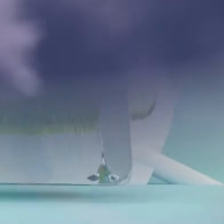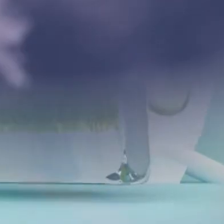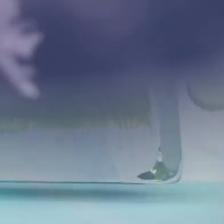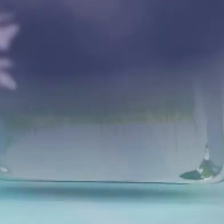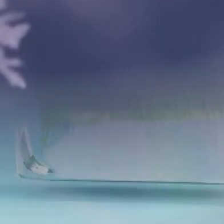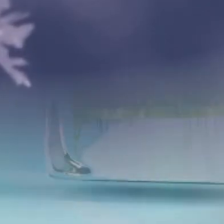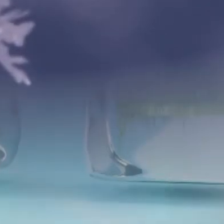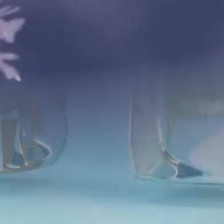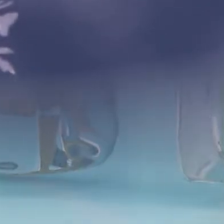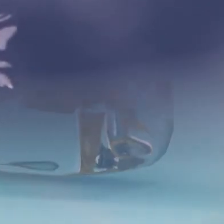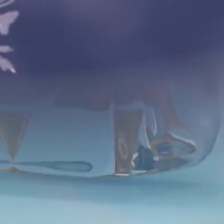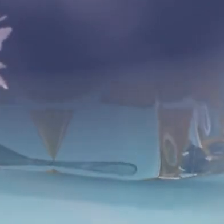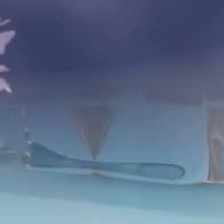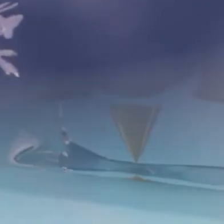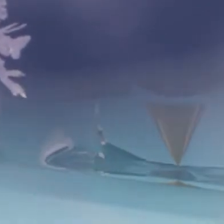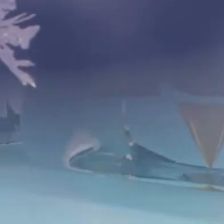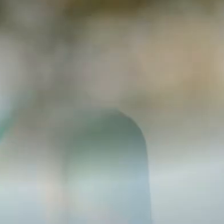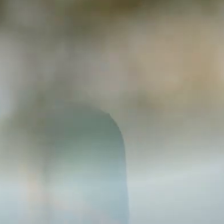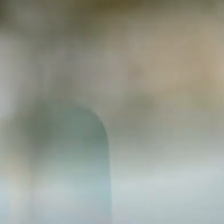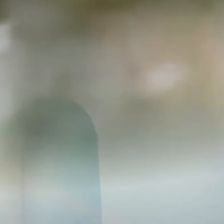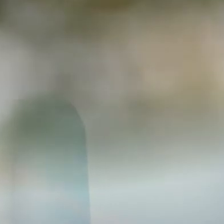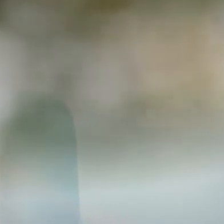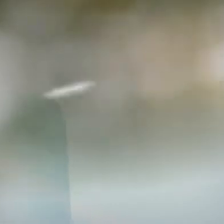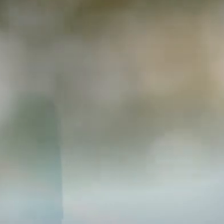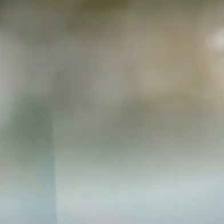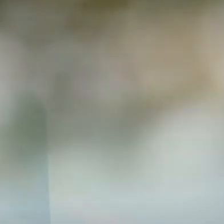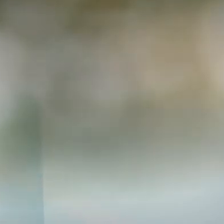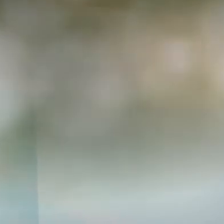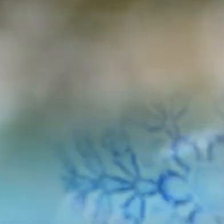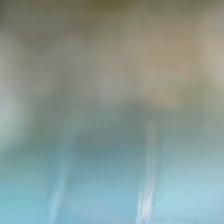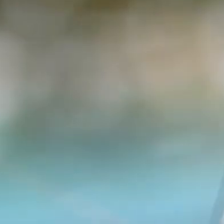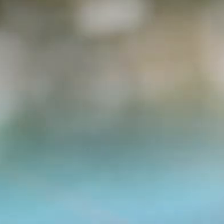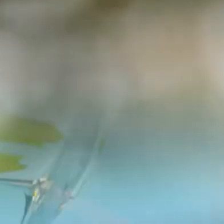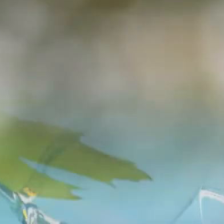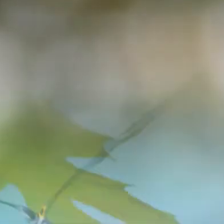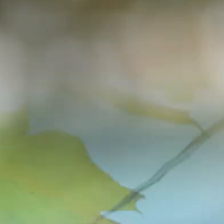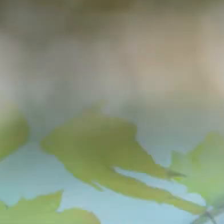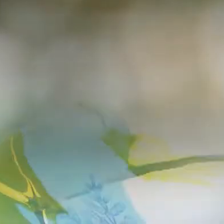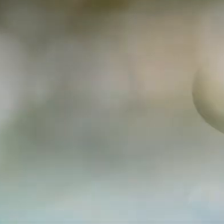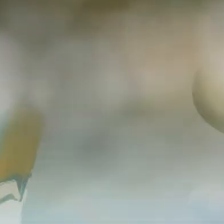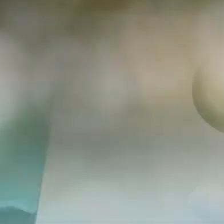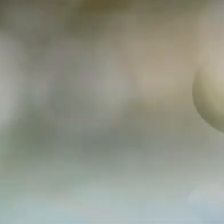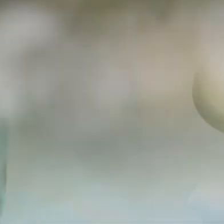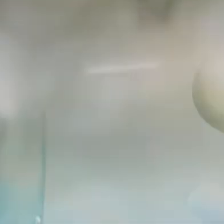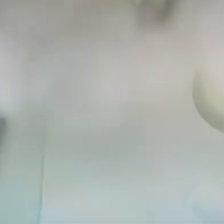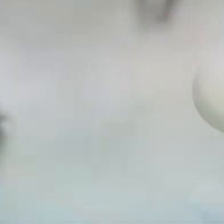Згодно з історією метаназіранню, мінімальна температура повітря, яка була зафіксована у Гродні 12 студеня,